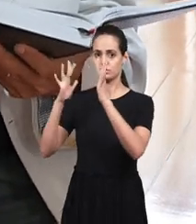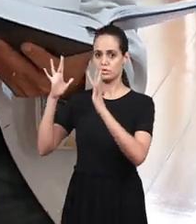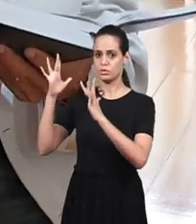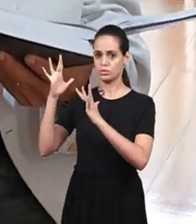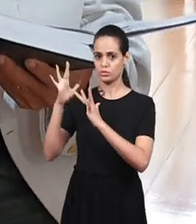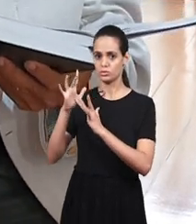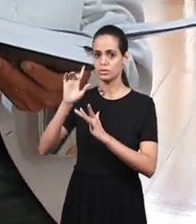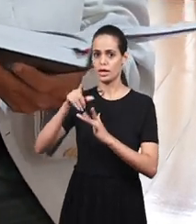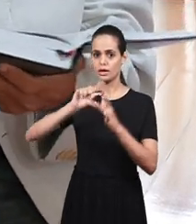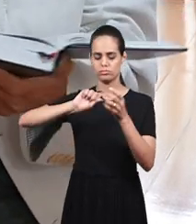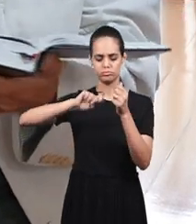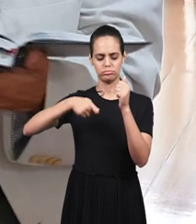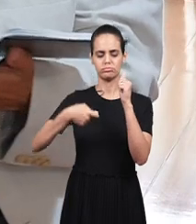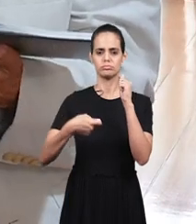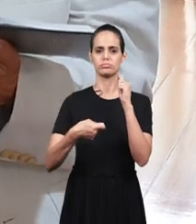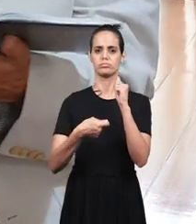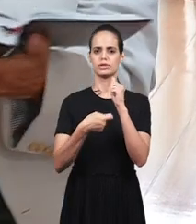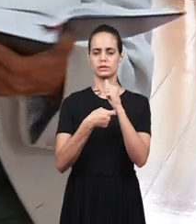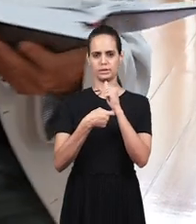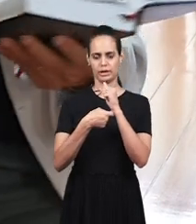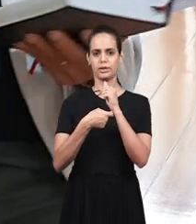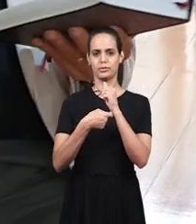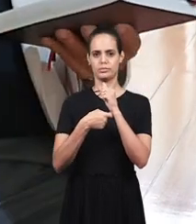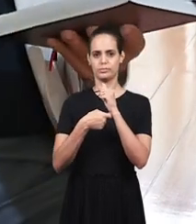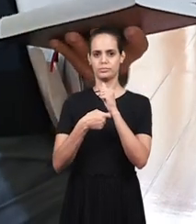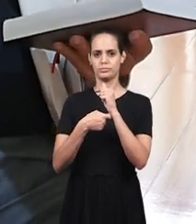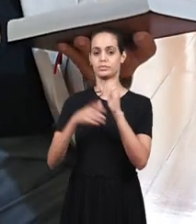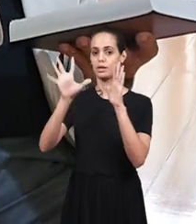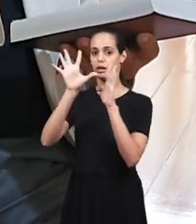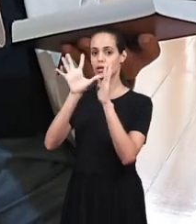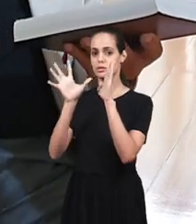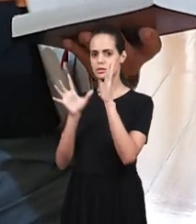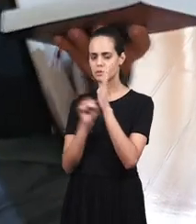voir une chose. Donc, Jésus comme un